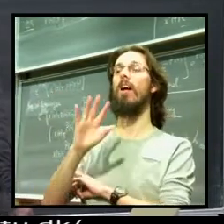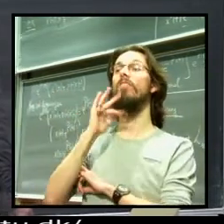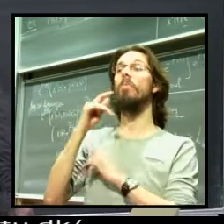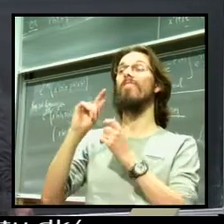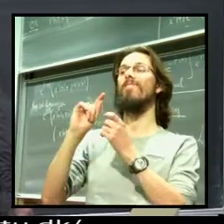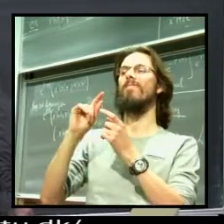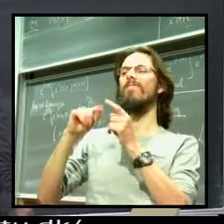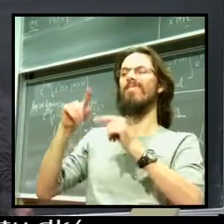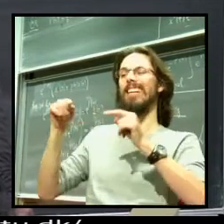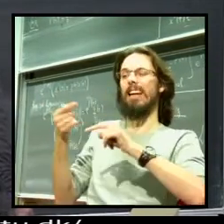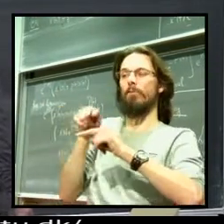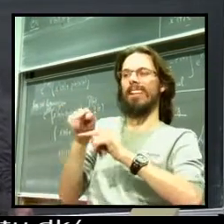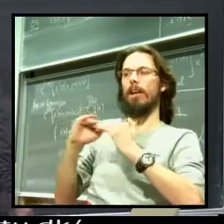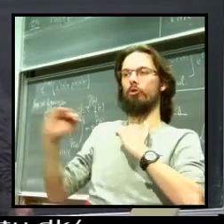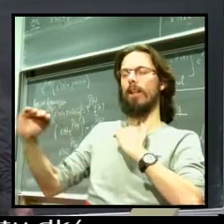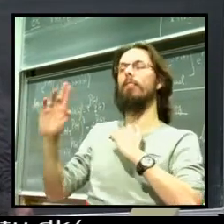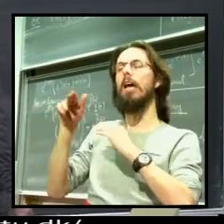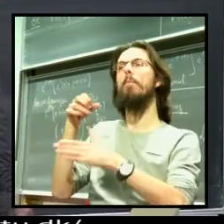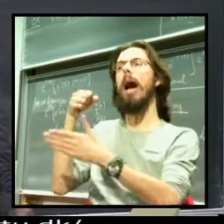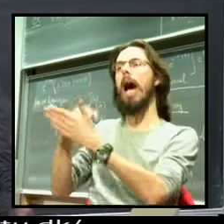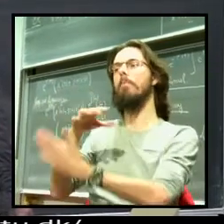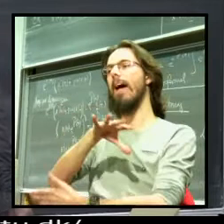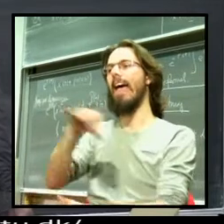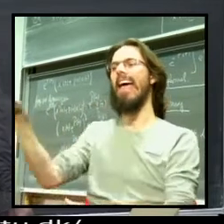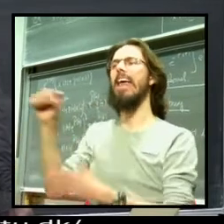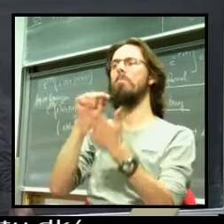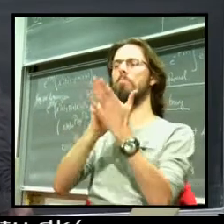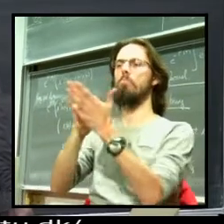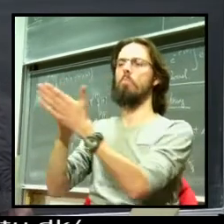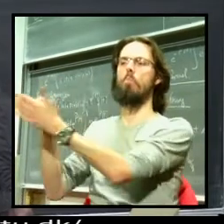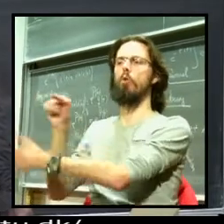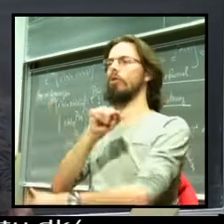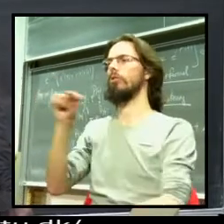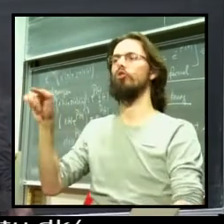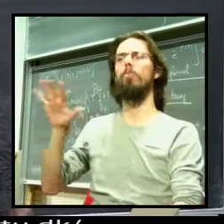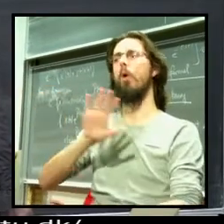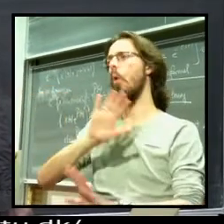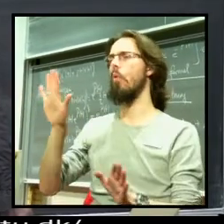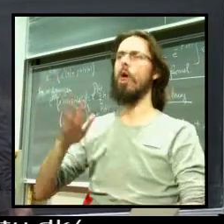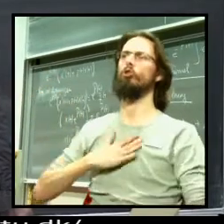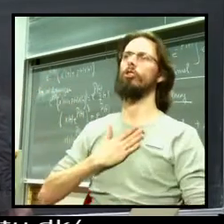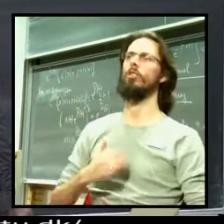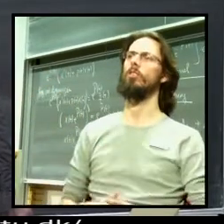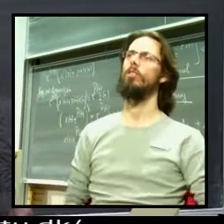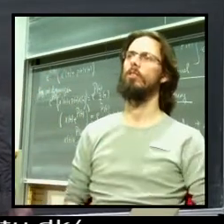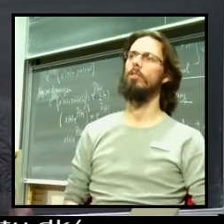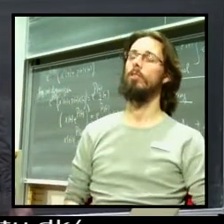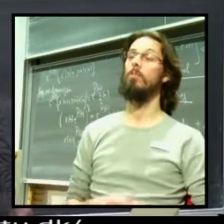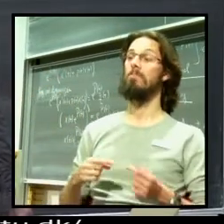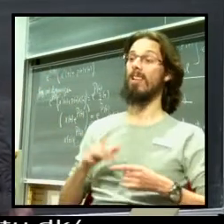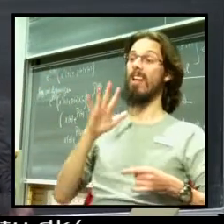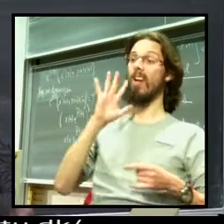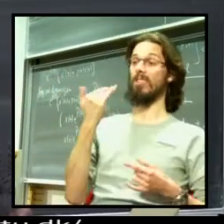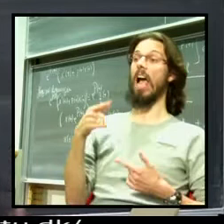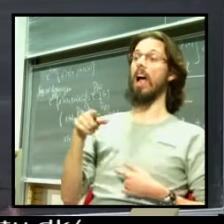konstant ramme alle punkter, I overhovedet har lyst til. Men hvad nu, hvis man stillede krav